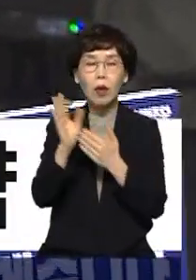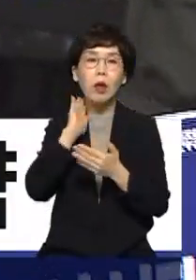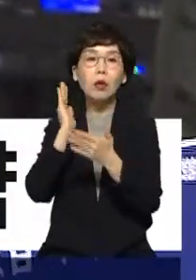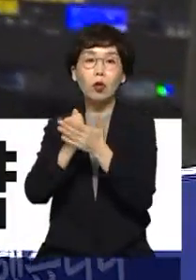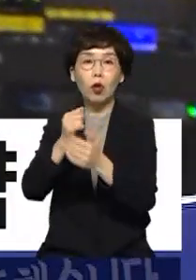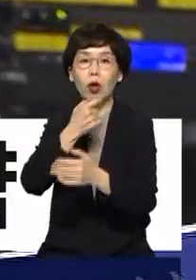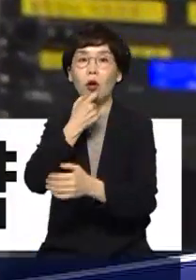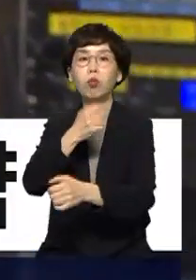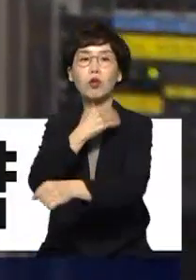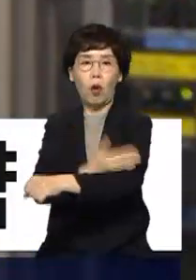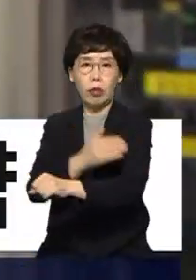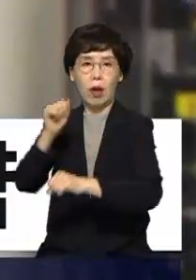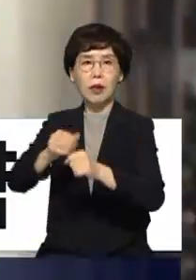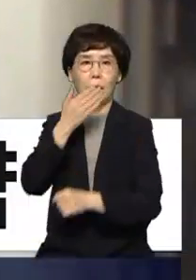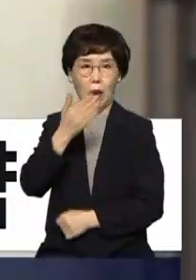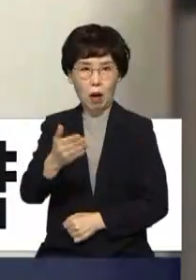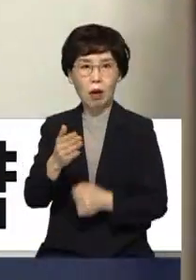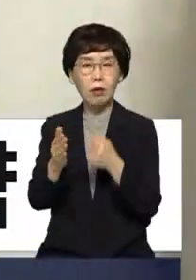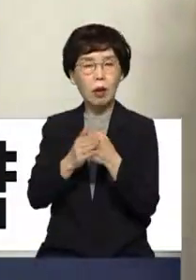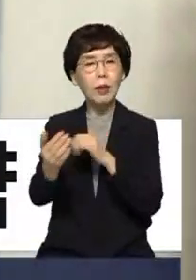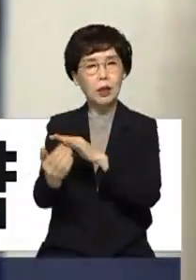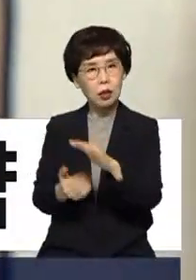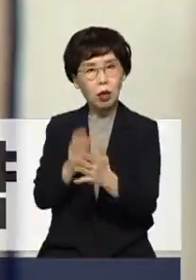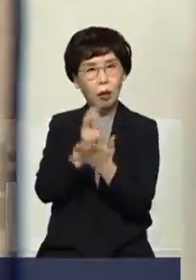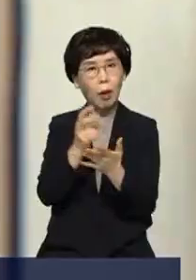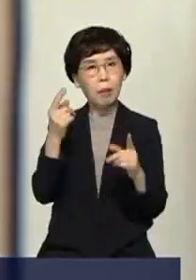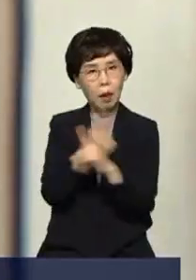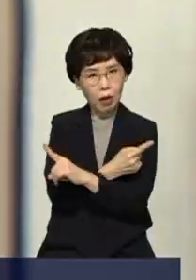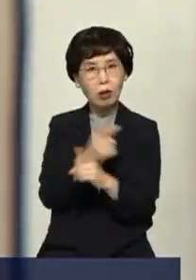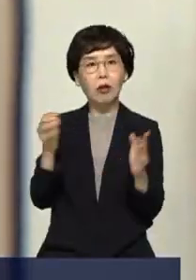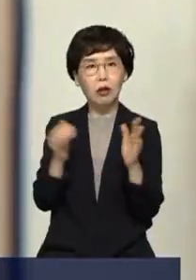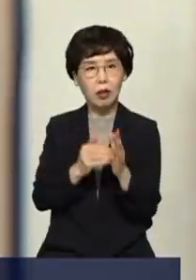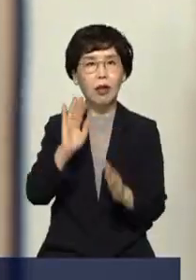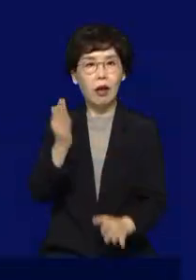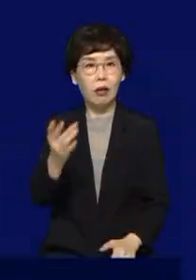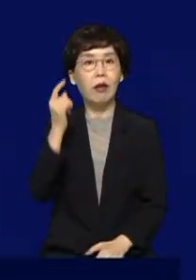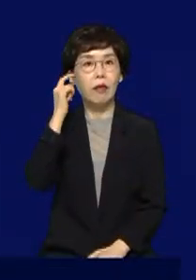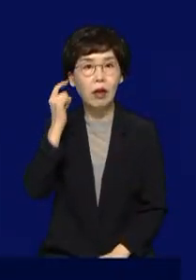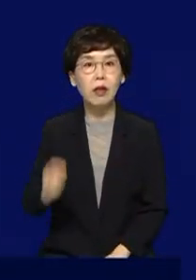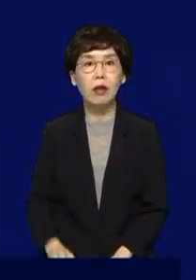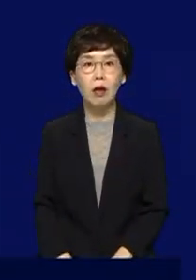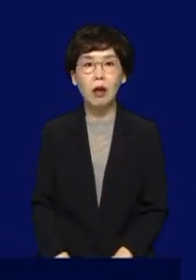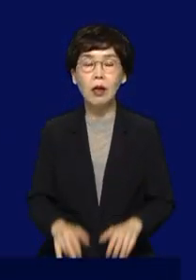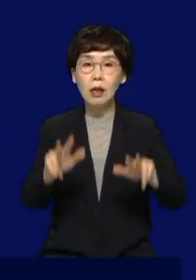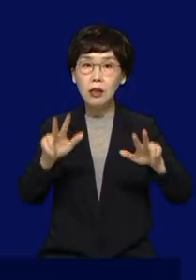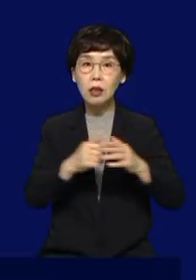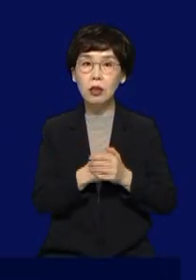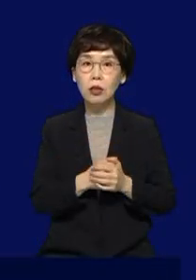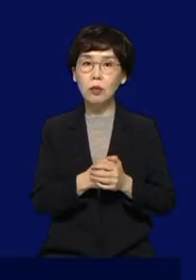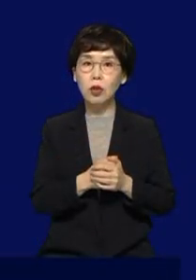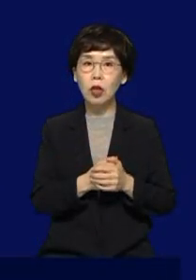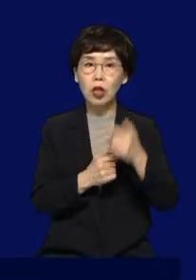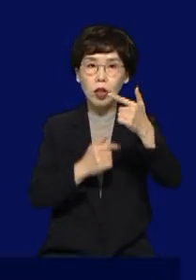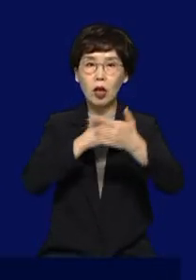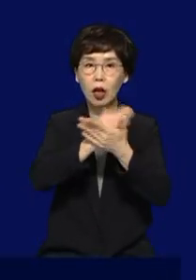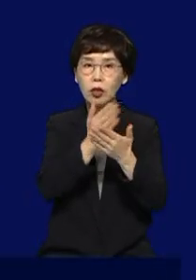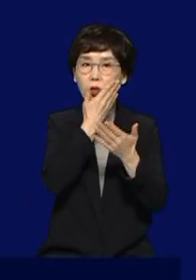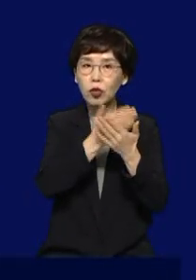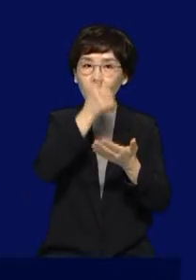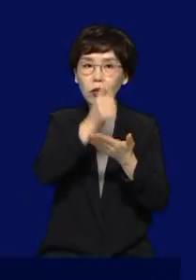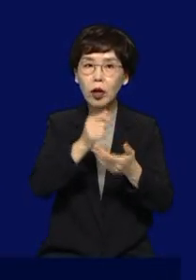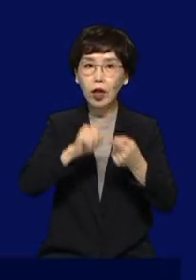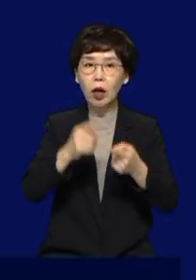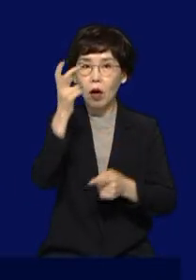대통령이 거부권을 행사할 수 있기에 그 전에 법 개정을 마쳐야 한다는 겁니다. 현재로선 6대 중대범죄에 대한